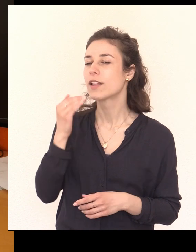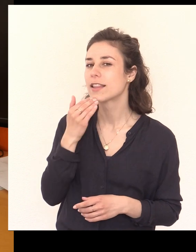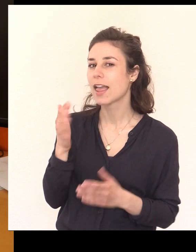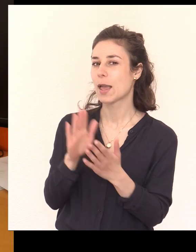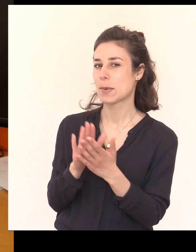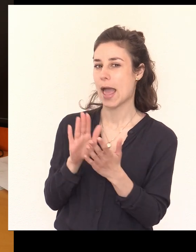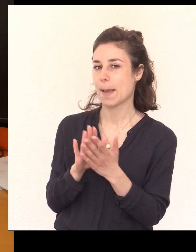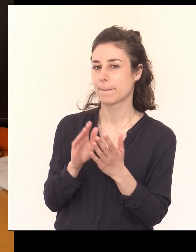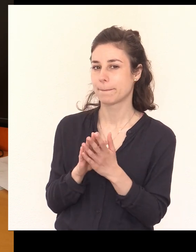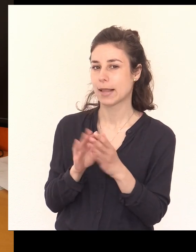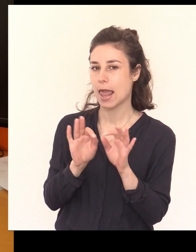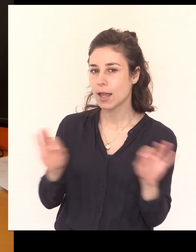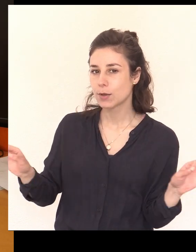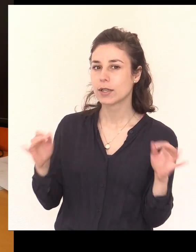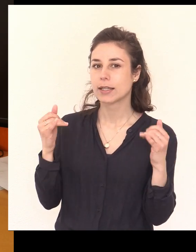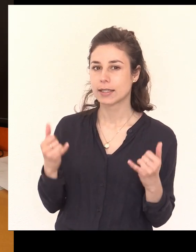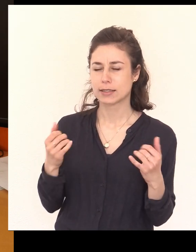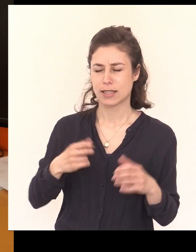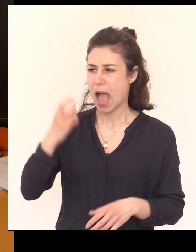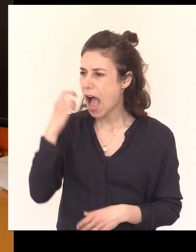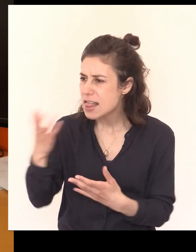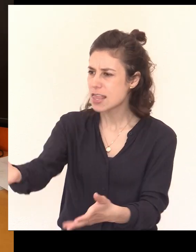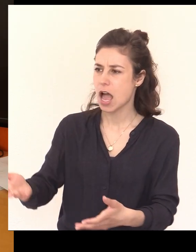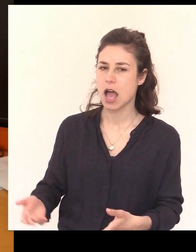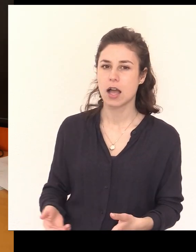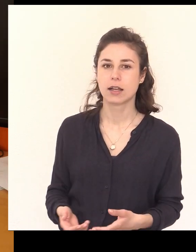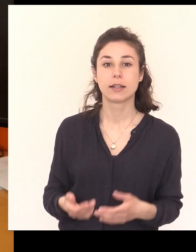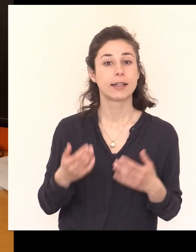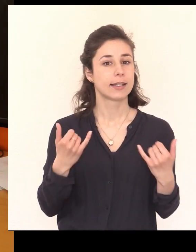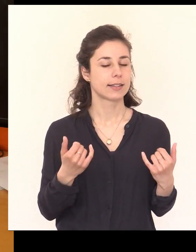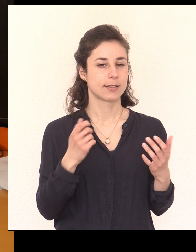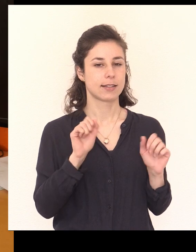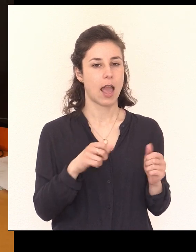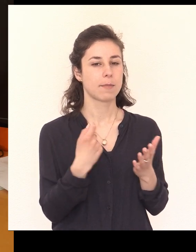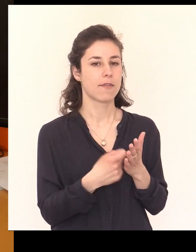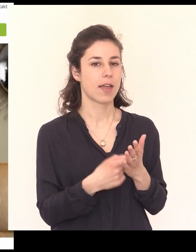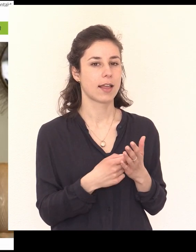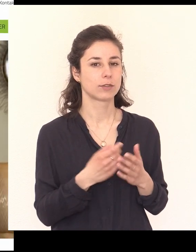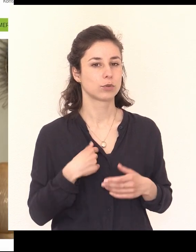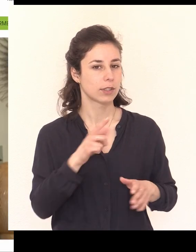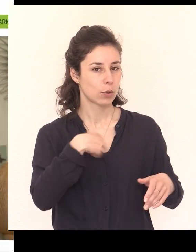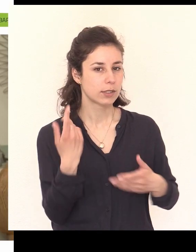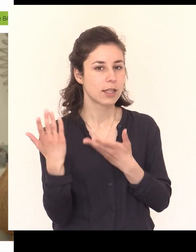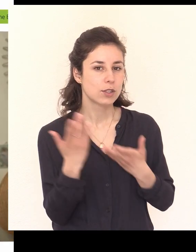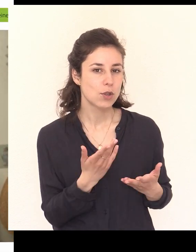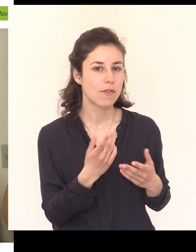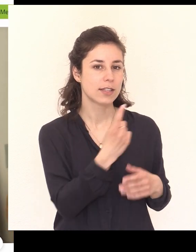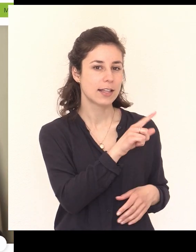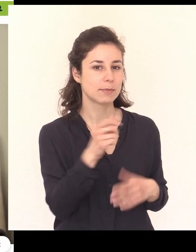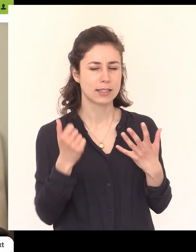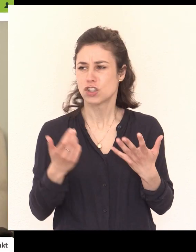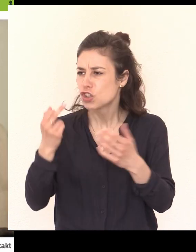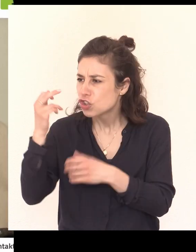Vielen Dank, dass Sie dran geblieben sind. Sie können uns jetzt... Alter! 1 bis 6 mitteilen, wie Sie unseren Service bewerten.